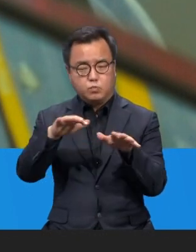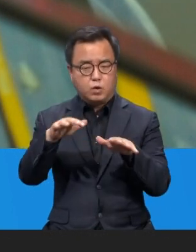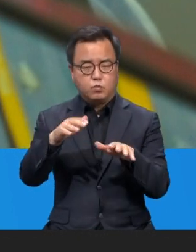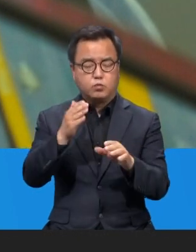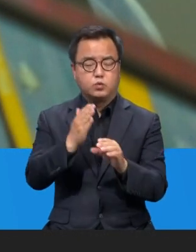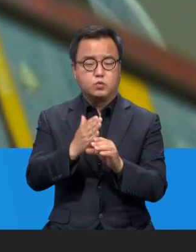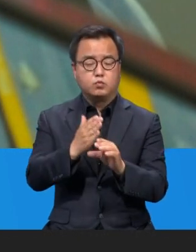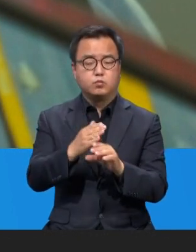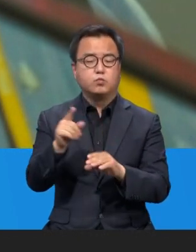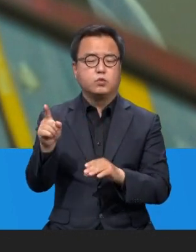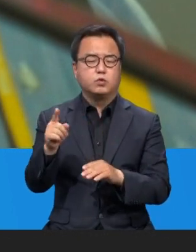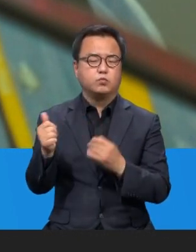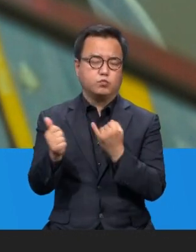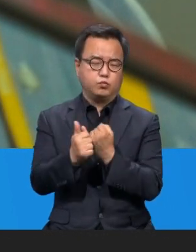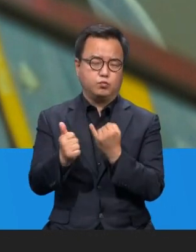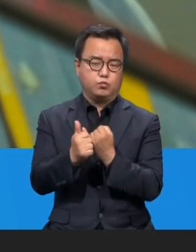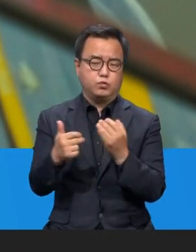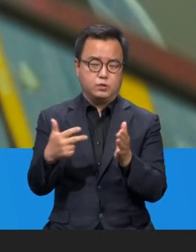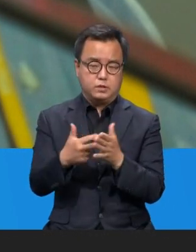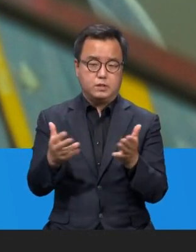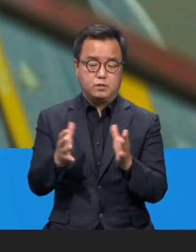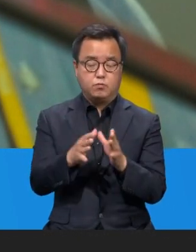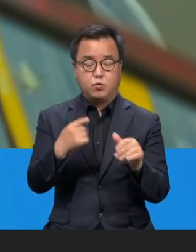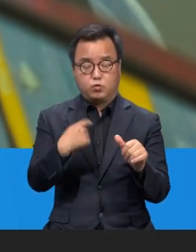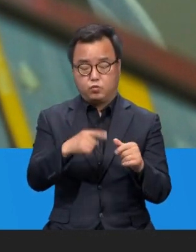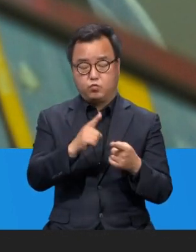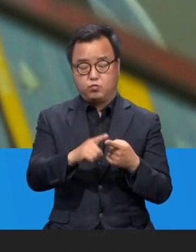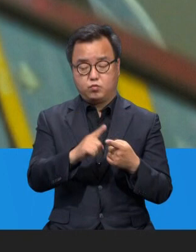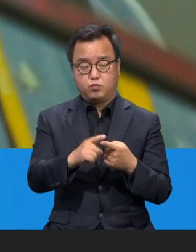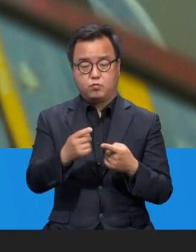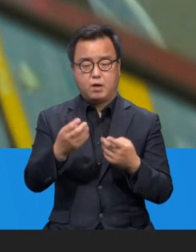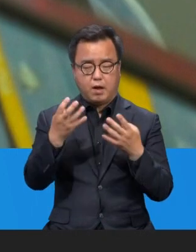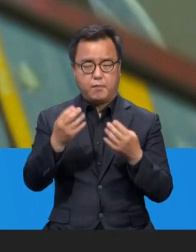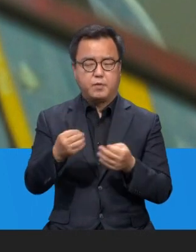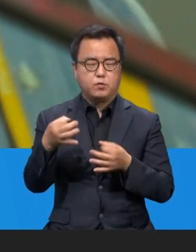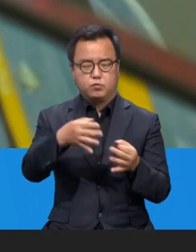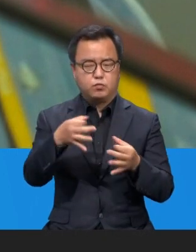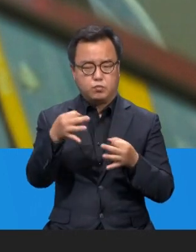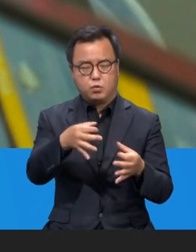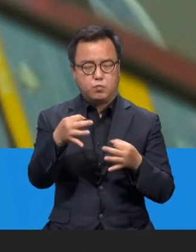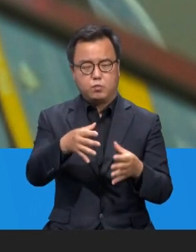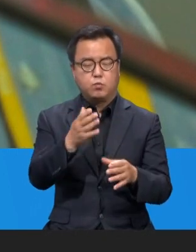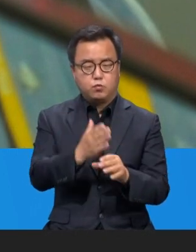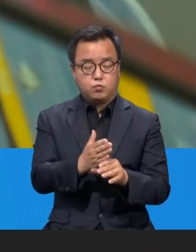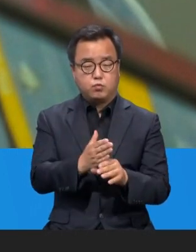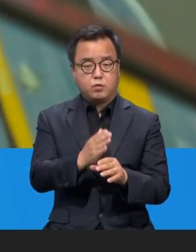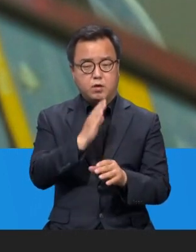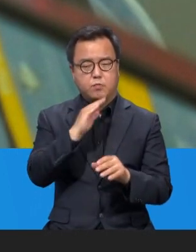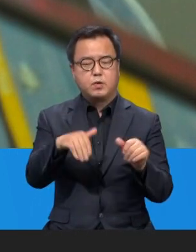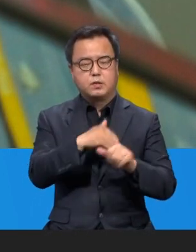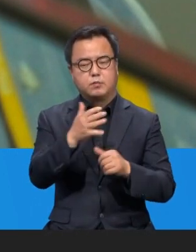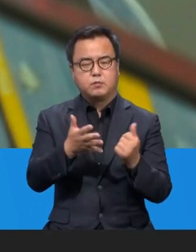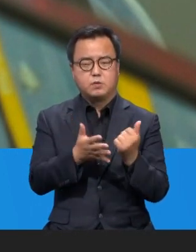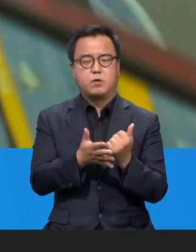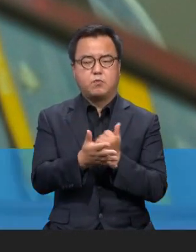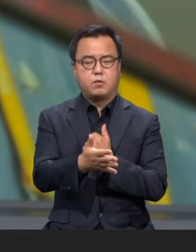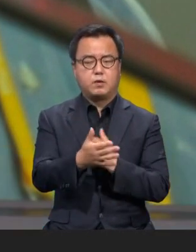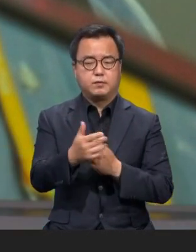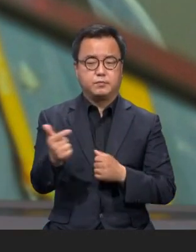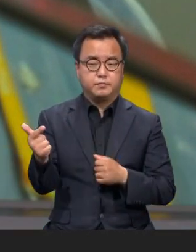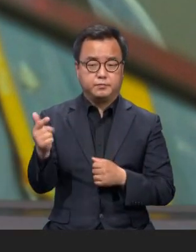수십억 달러를 투자하며 남다른 애정을 쏟아 뒤 때문에 교육계에서 의 파장도 큰데요 글로벌 브리핑에서 자세히